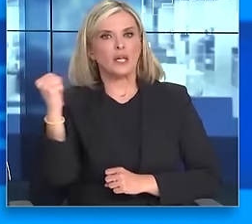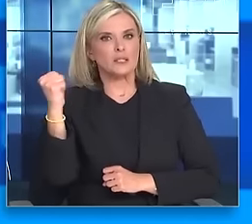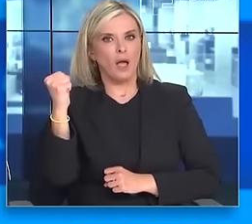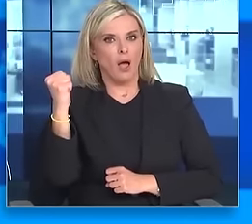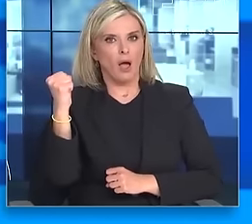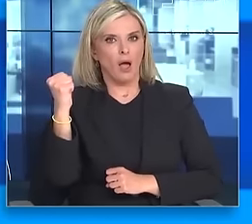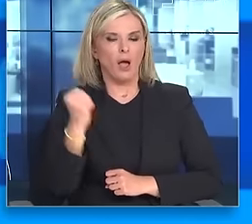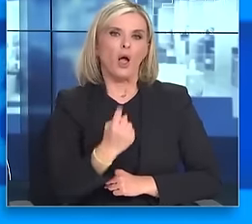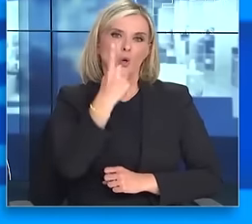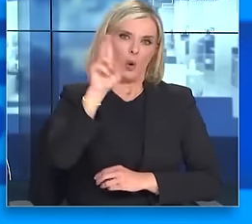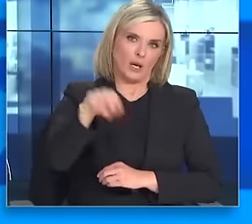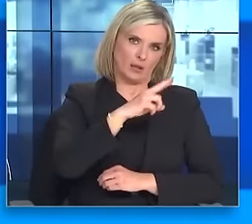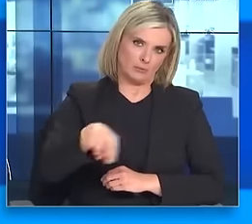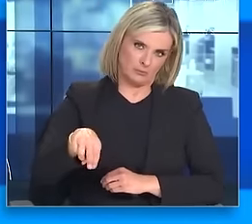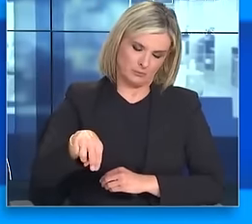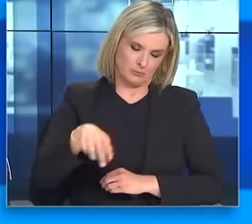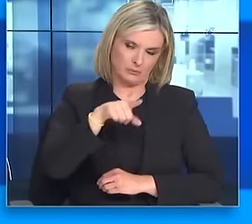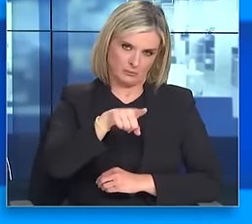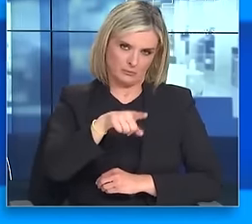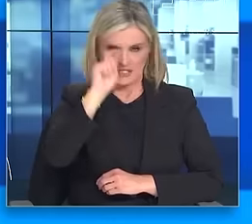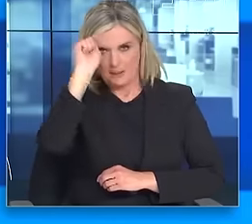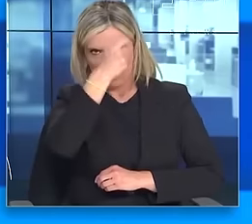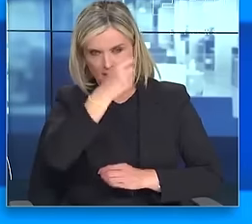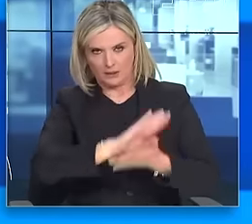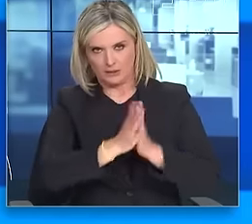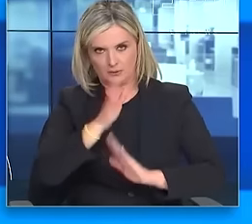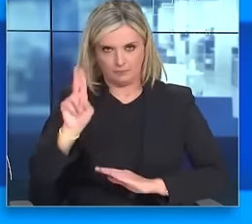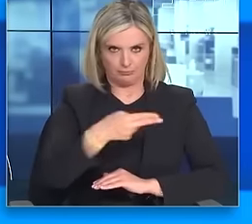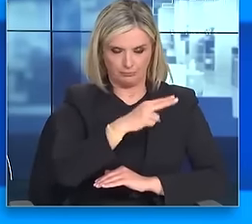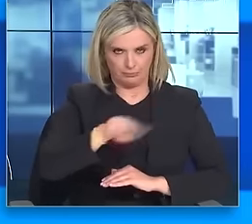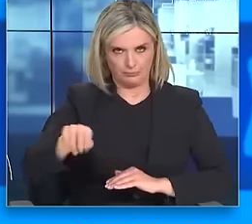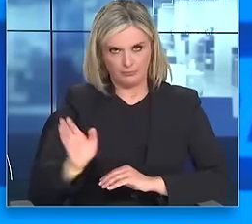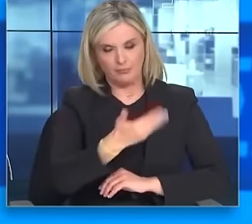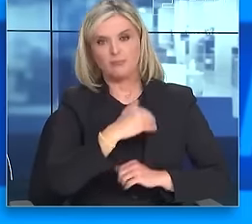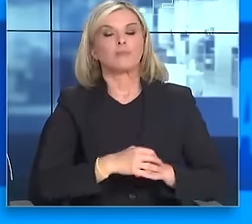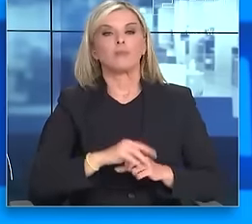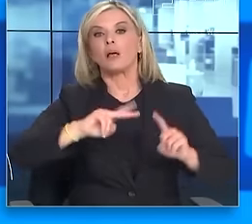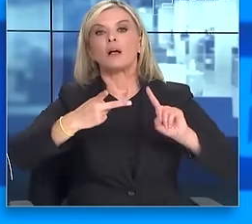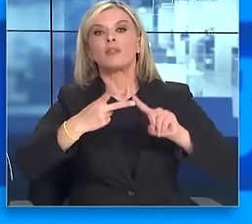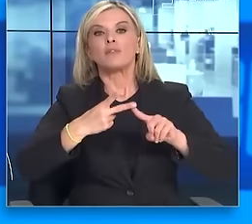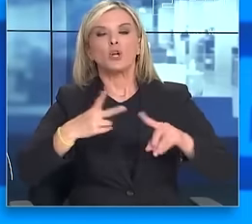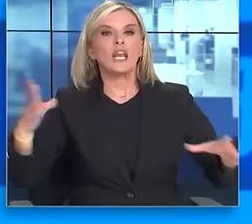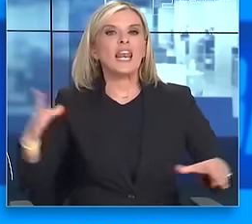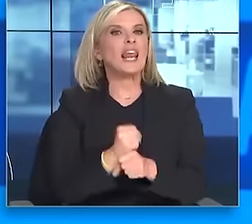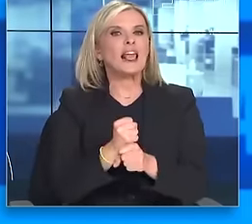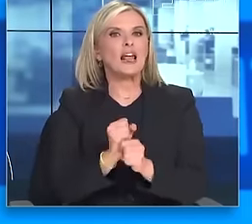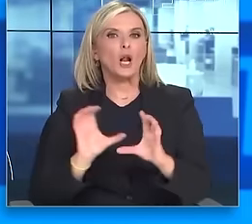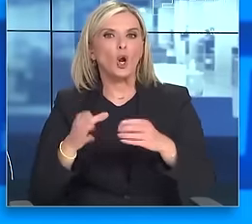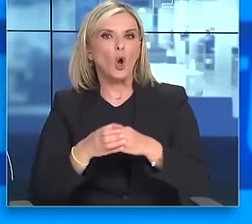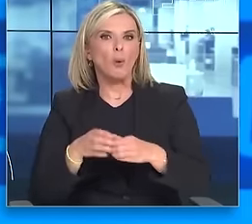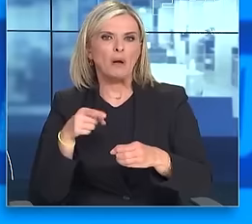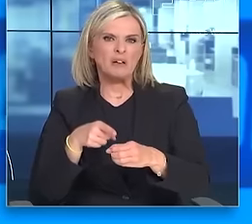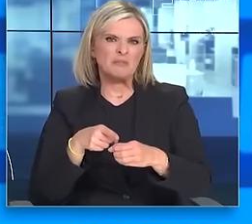Το ένα δεν υπάρχει πια ουσιαστικά. Το δεύτερο, νομίζω ότι αναφέρομαι στη νίκη, αποκαλύφθηκε έτσι, αυτή η